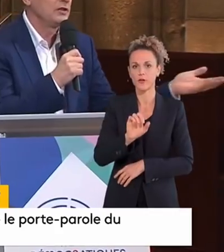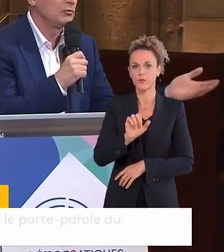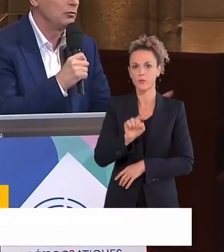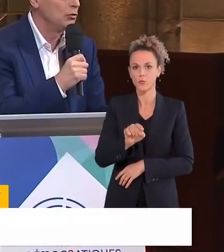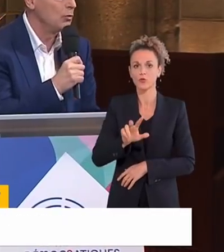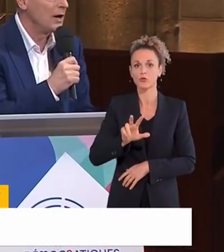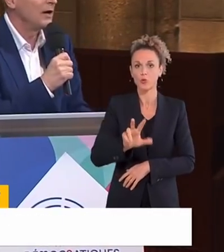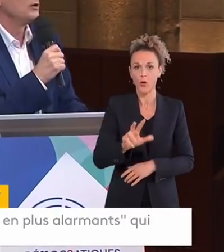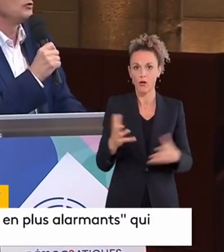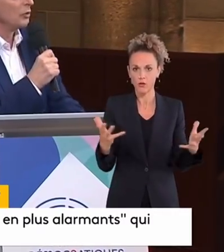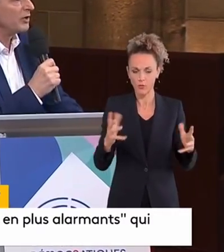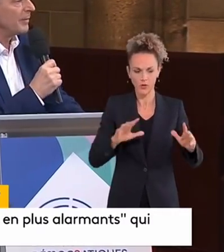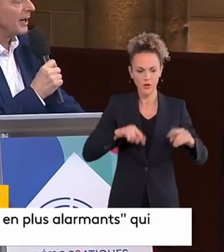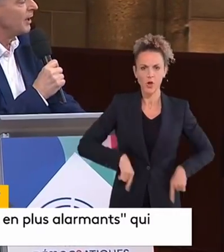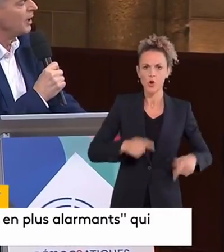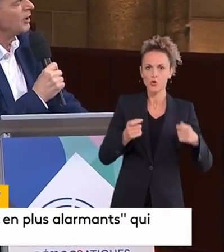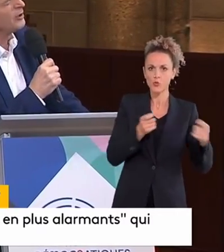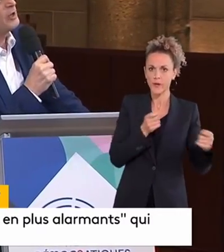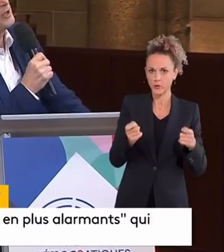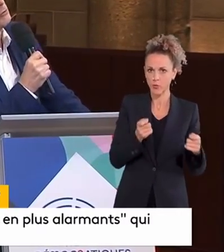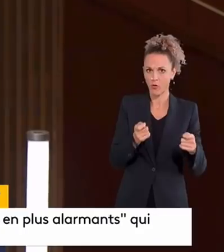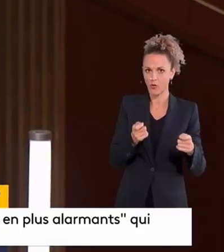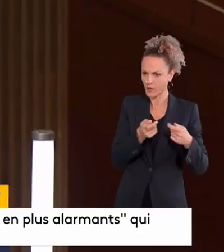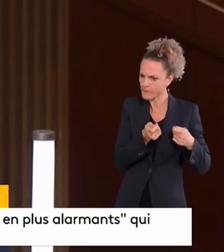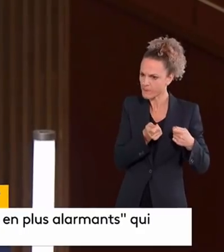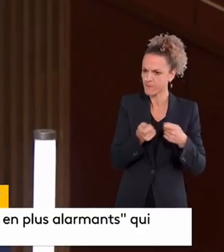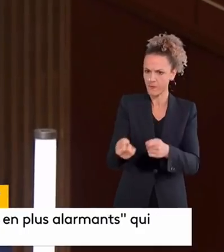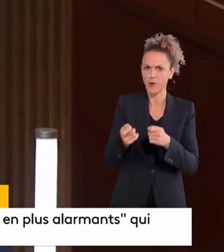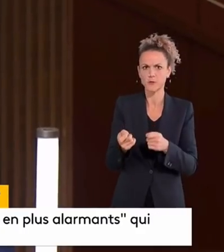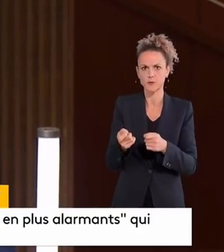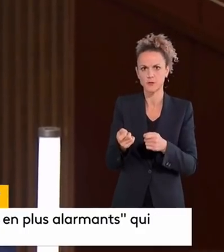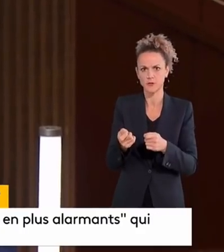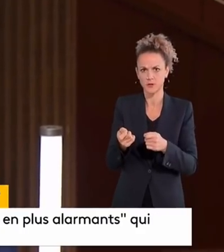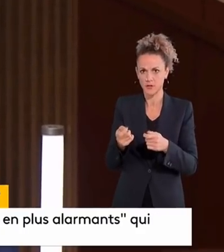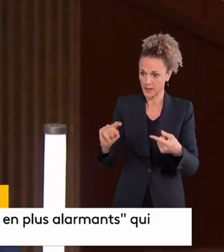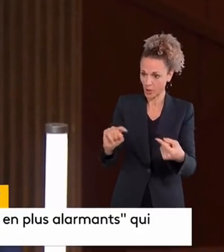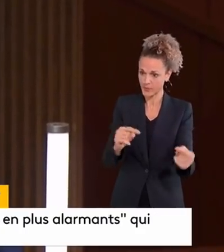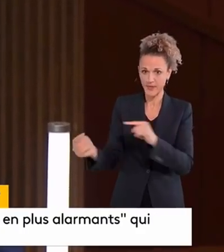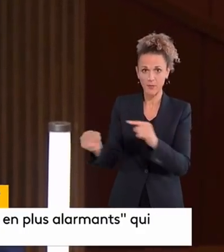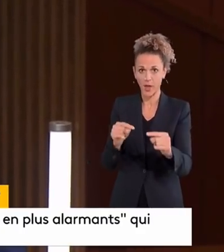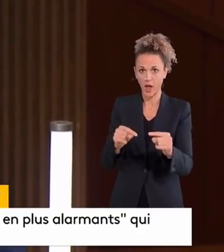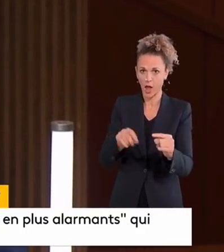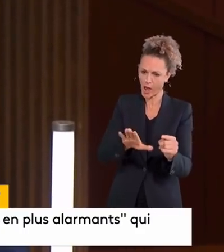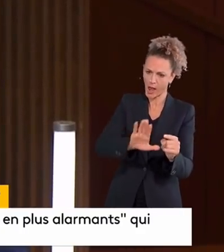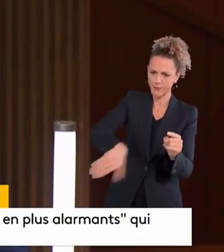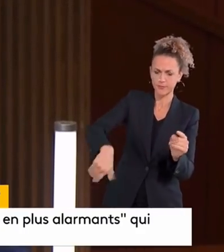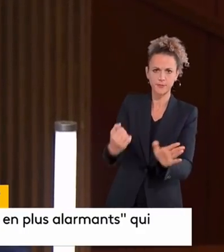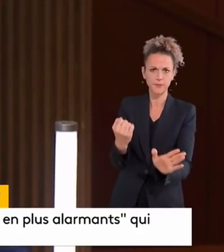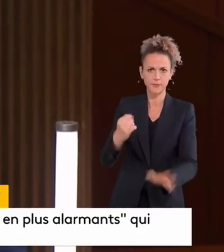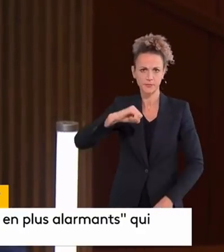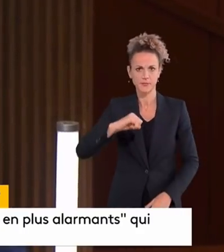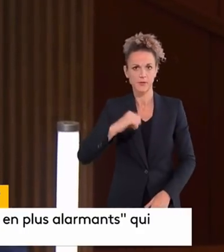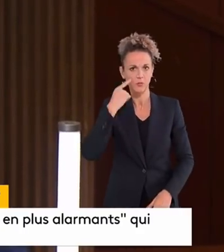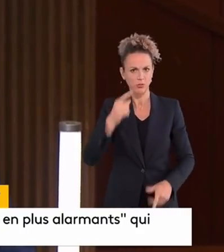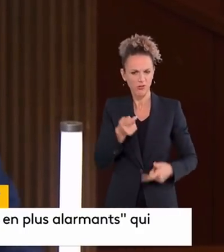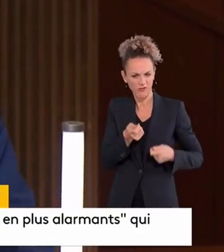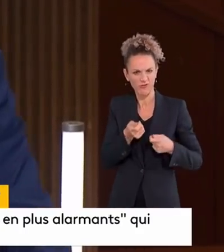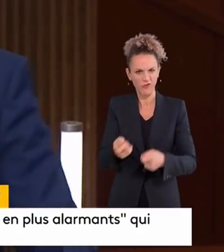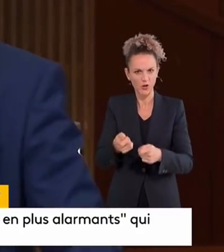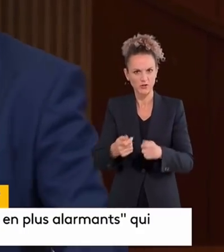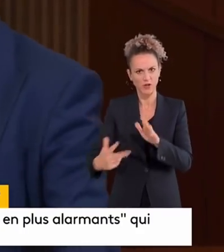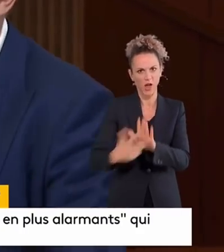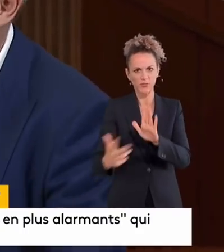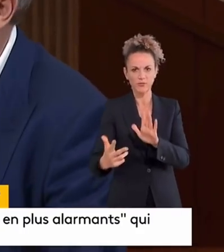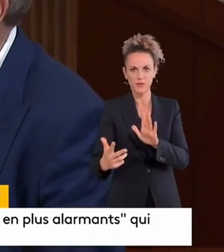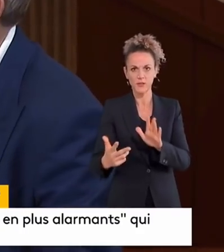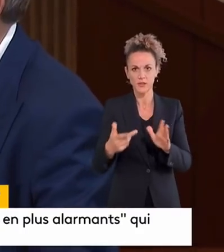un texte de loi sans débat. Qu'est-ce que ça nous fait du mal, ça? Ça énerve les Français et ça énerve les